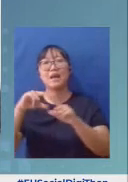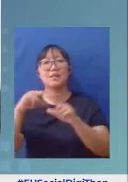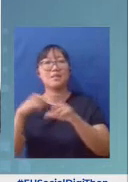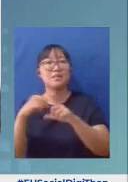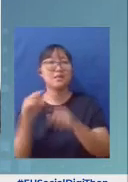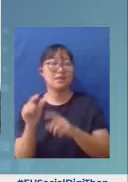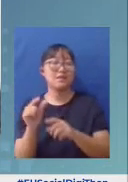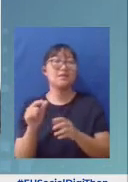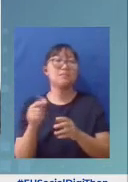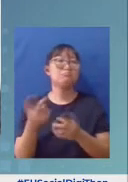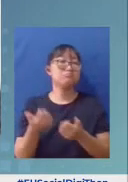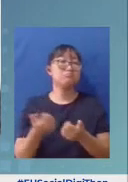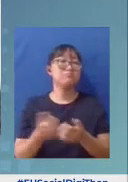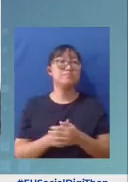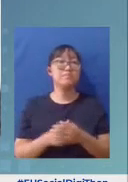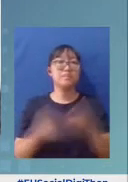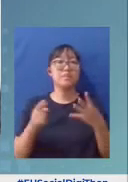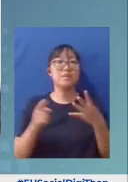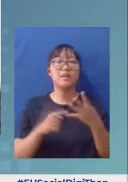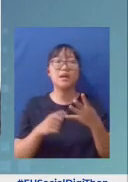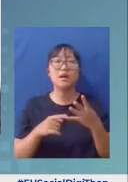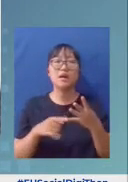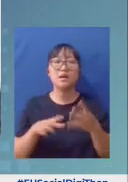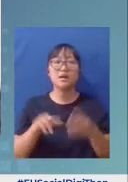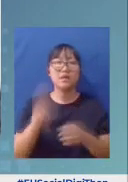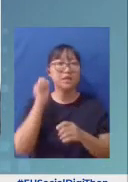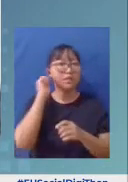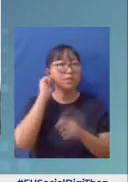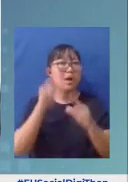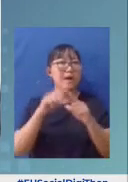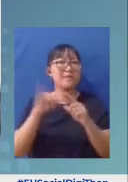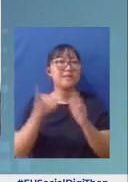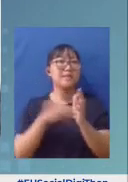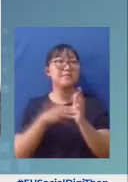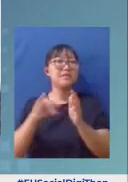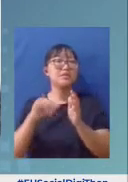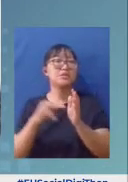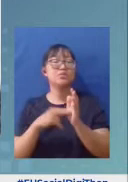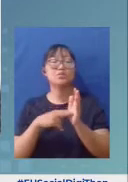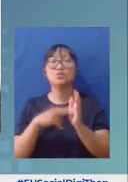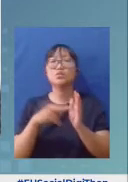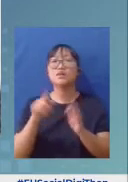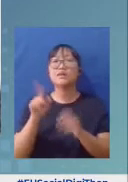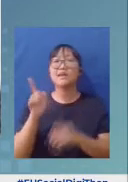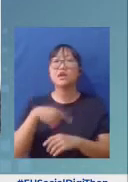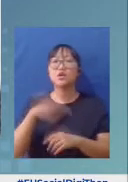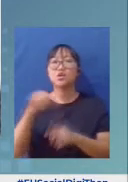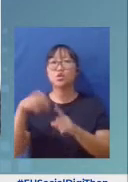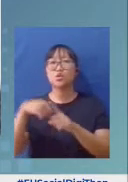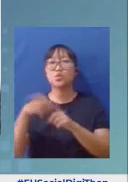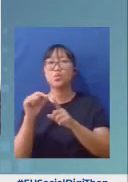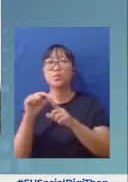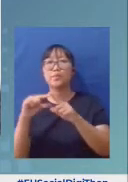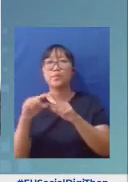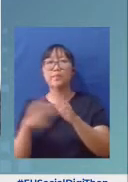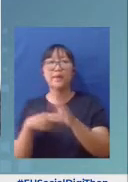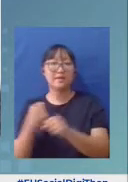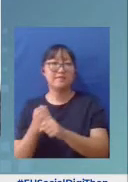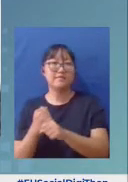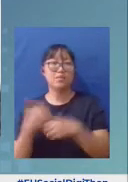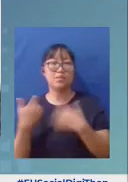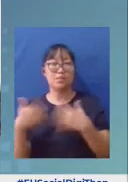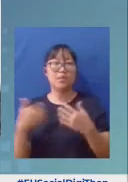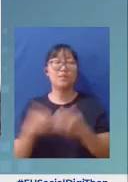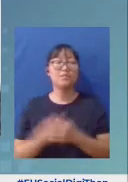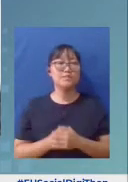Ibu Jemi Amifitu dari Kupang. Wow, keren ya, peserta kita dari Kupang loh, Bu. Keren banget. Pertanyaannya gini, Bu. Sebenarnya perilaku